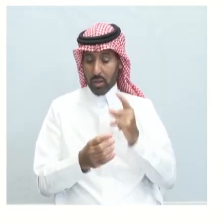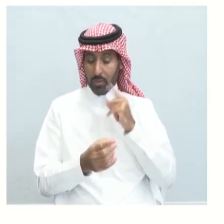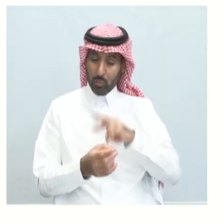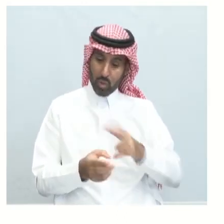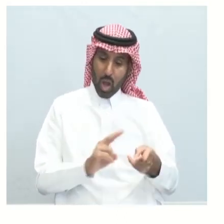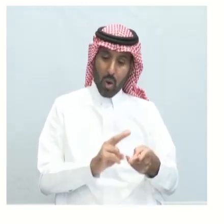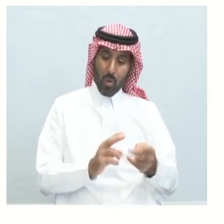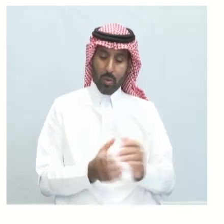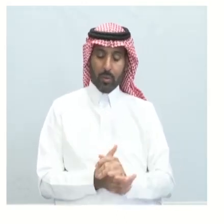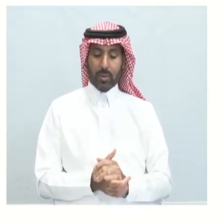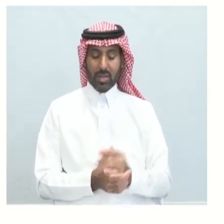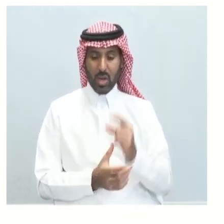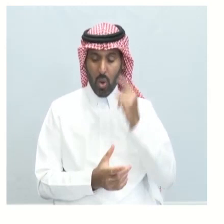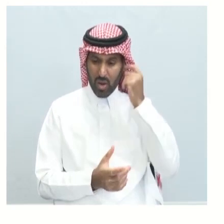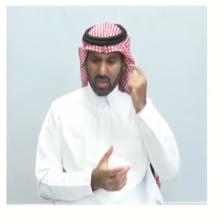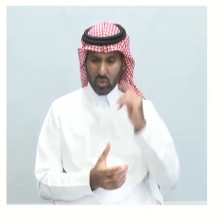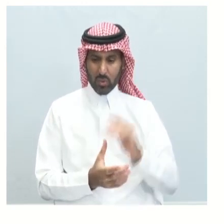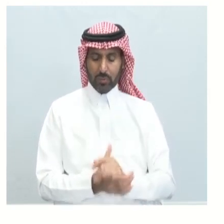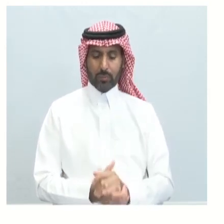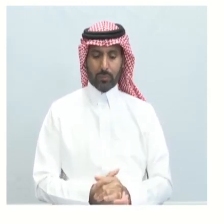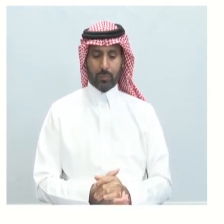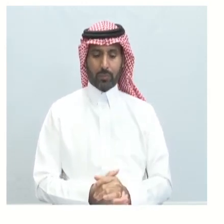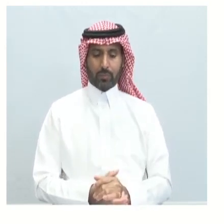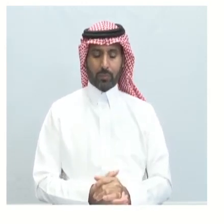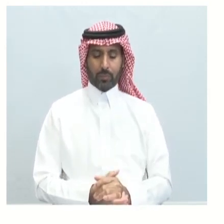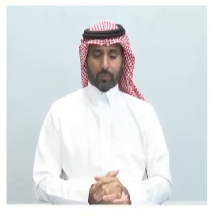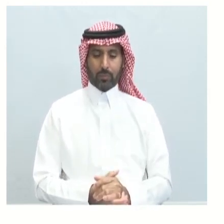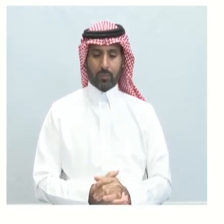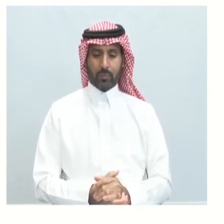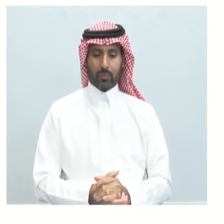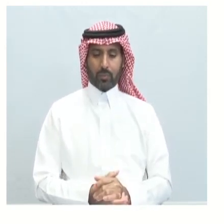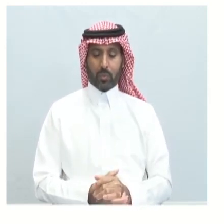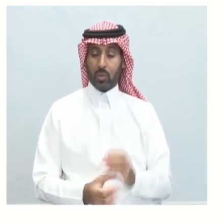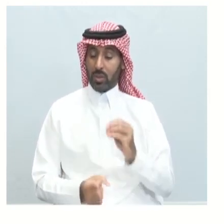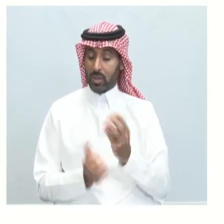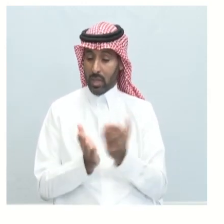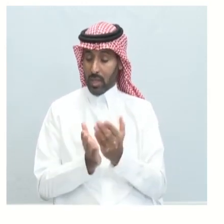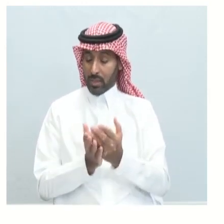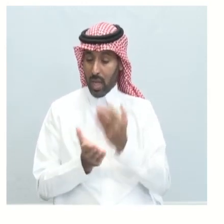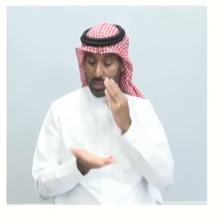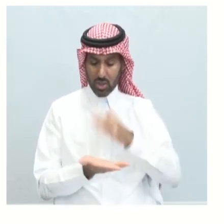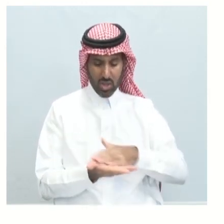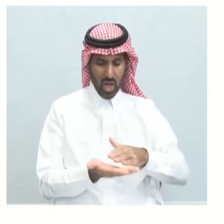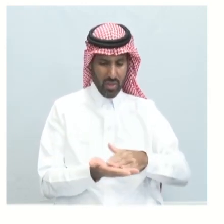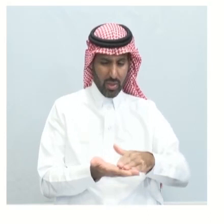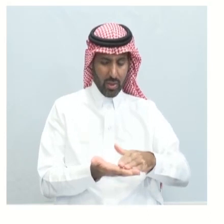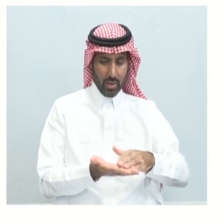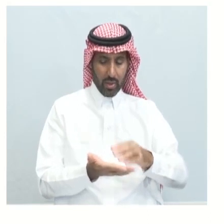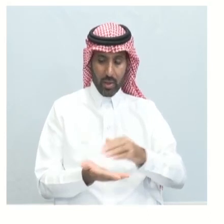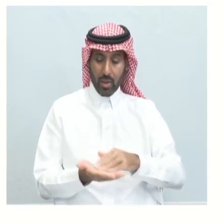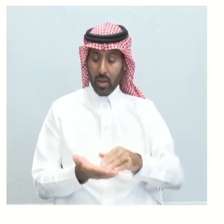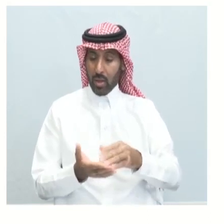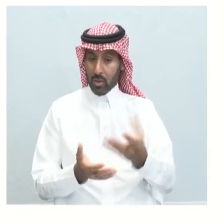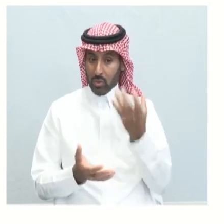والمتحوله الداكنه اللون وتشير الدراسات الجيولوجيه اعزائي الطلبه الى ان